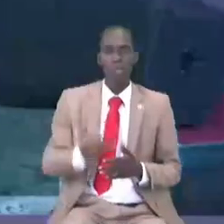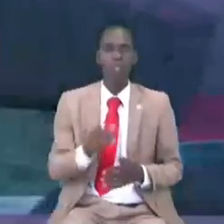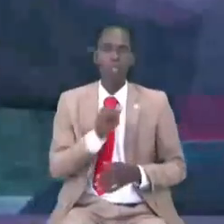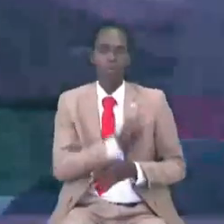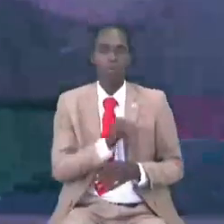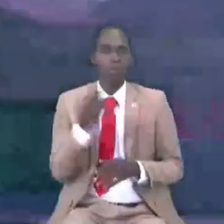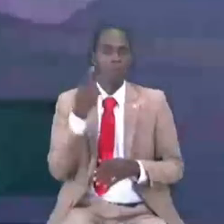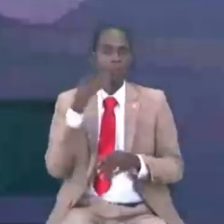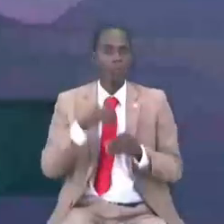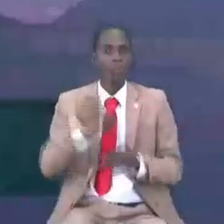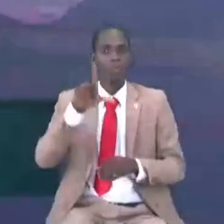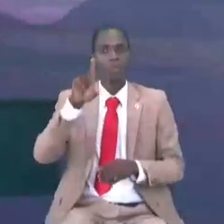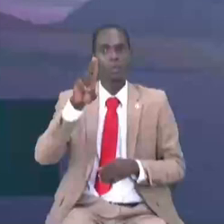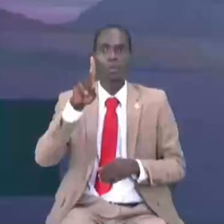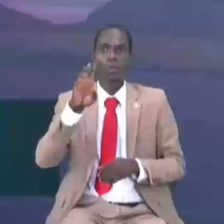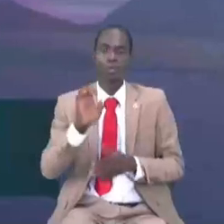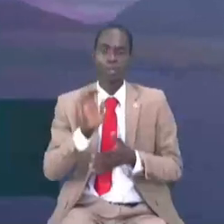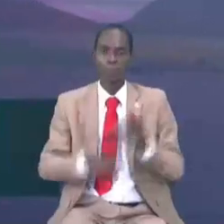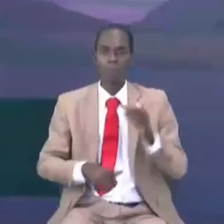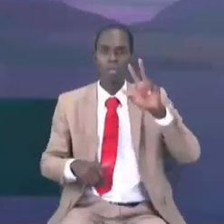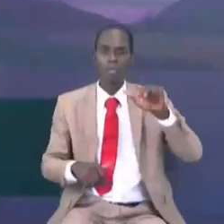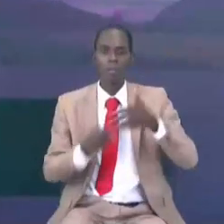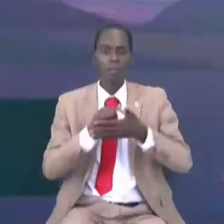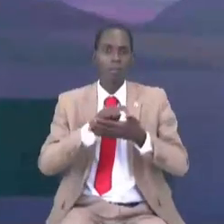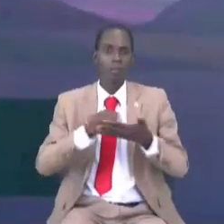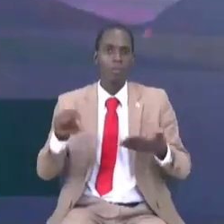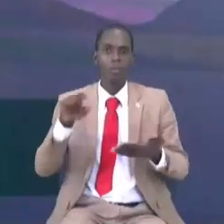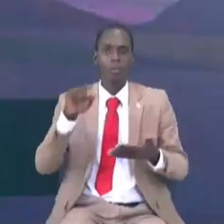Luc 13, verset 6,